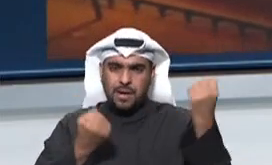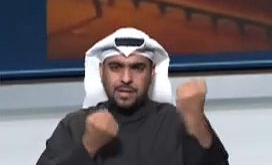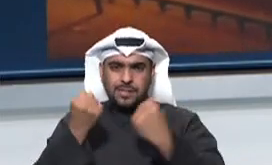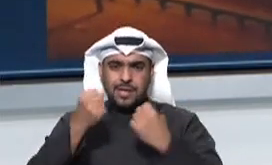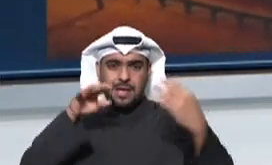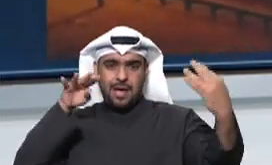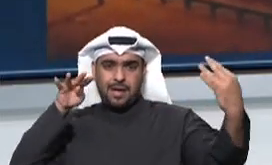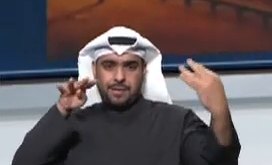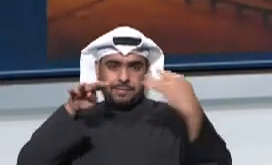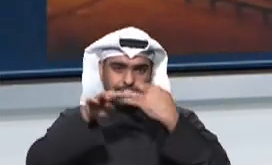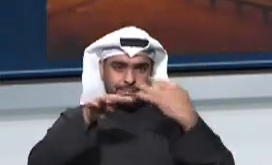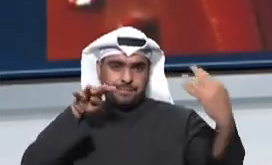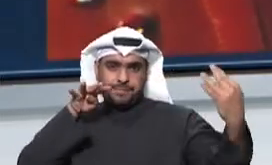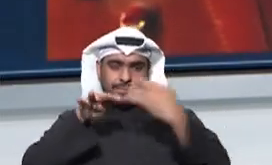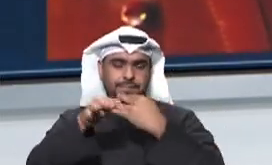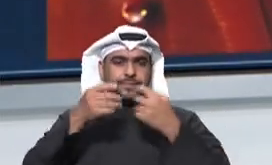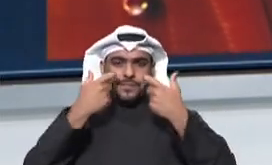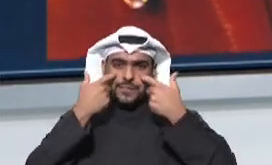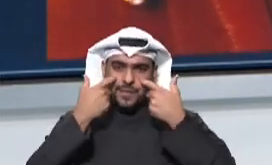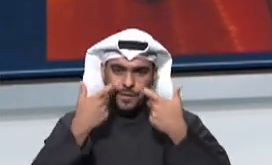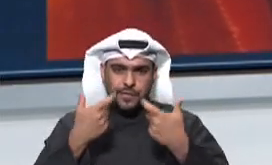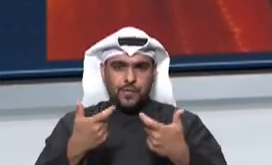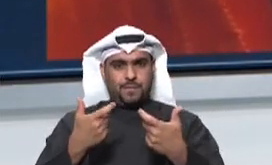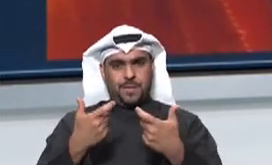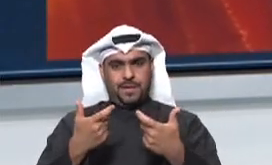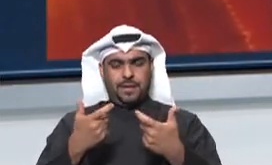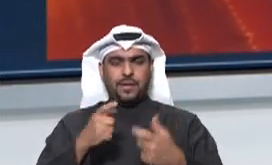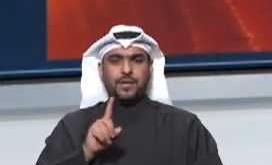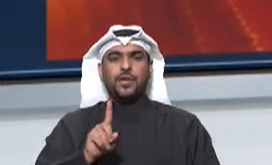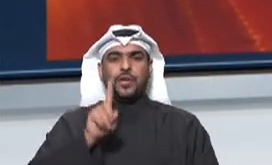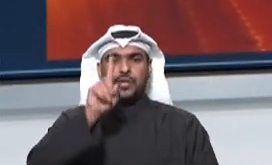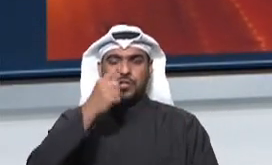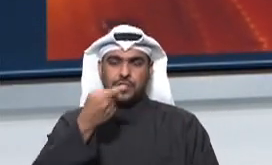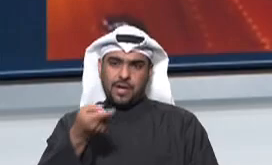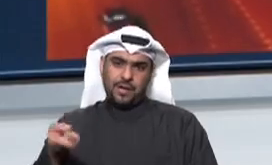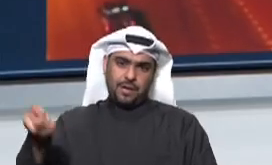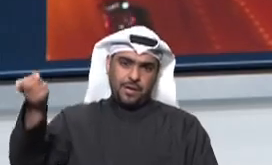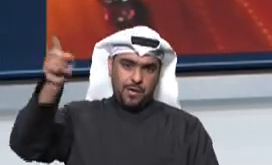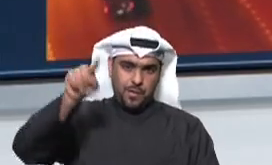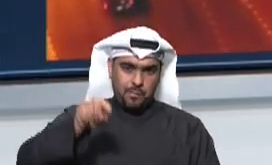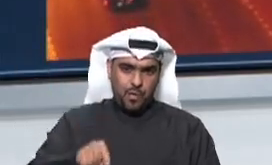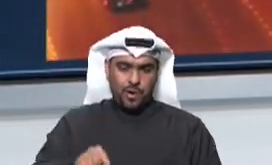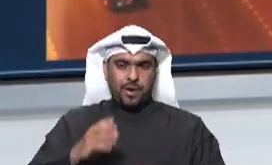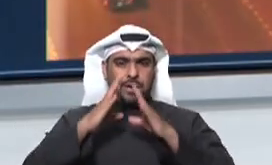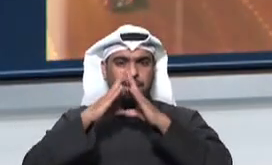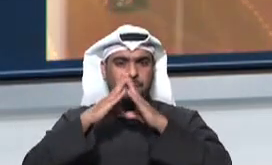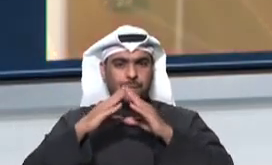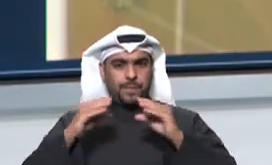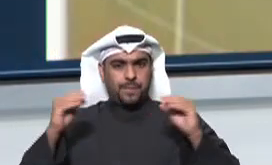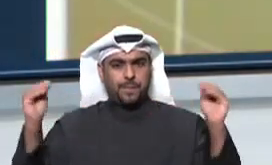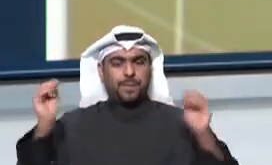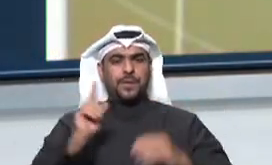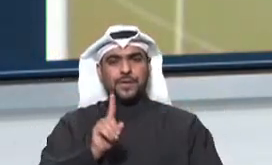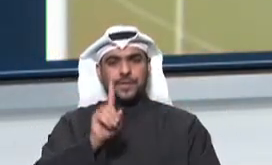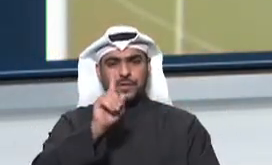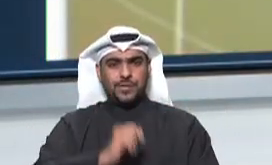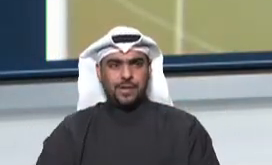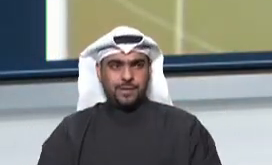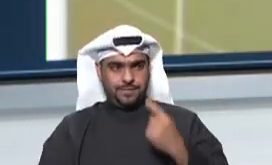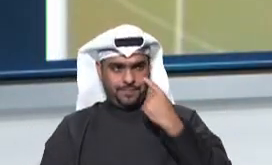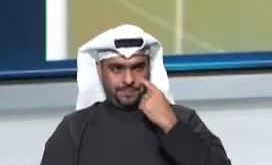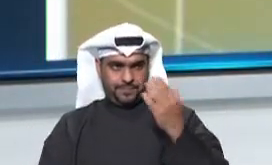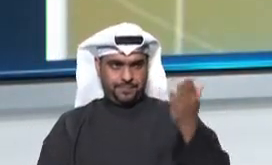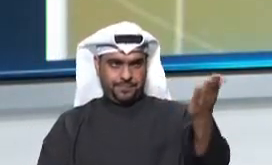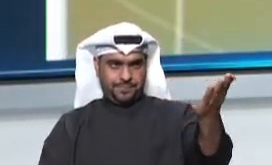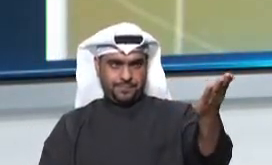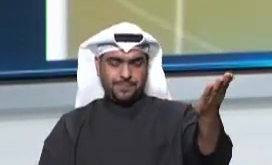الأفقية راح يكون مستمر يعني حتى نهاية اليوم، باشر بإذن الله تبدأ الرؤية الأفقية بالتحسن تدريجيا. صور رادار الطقس التابع